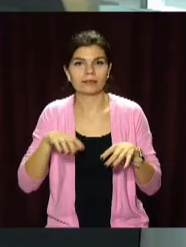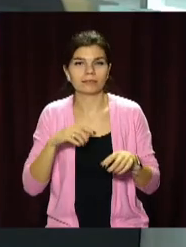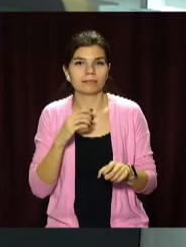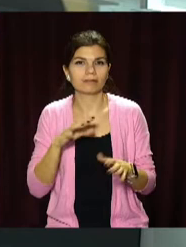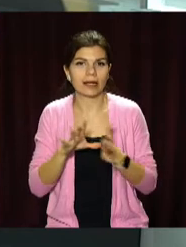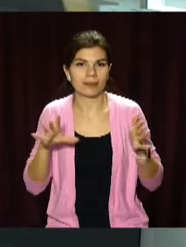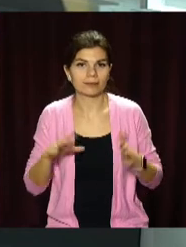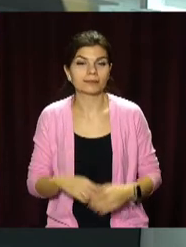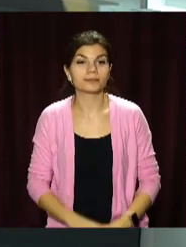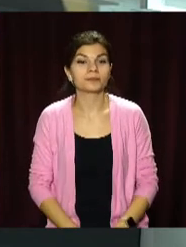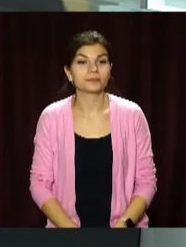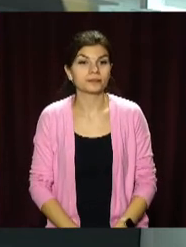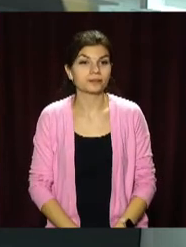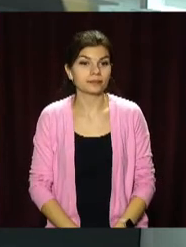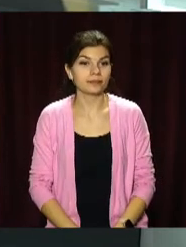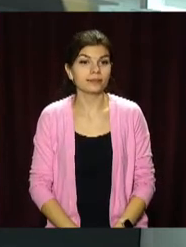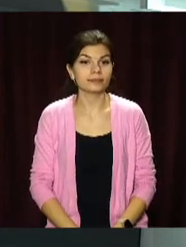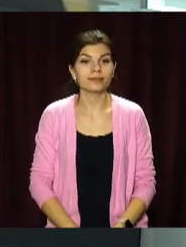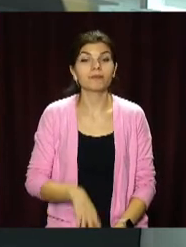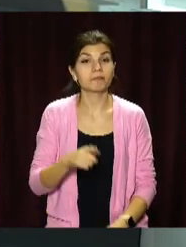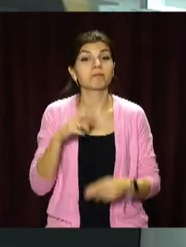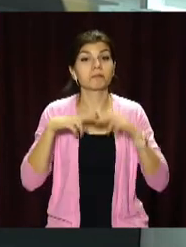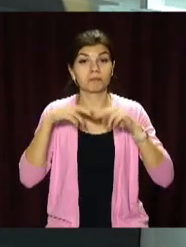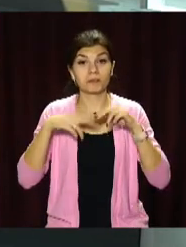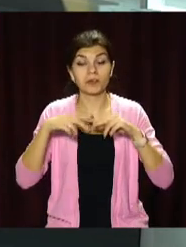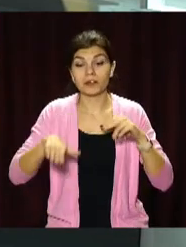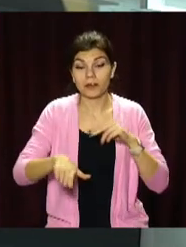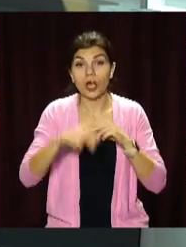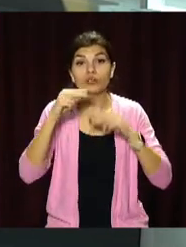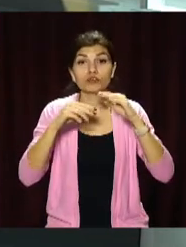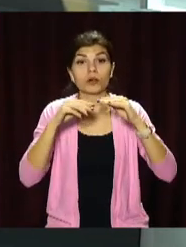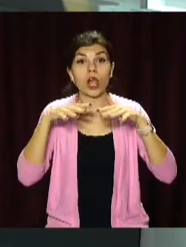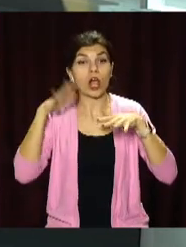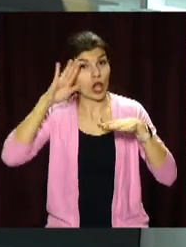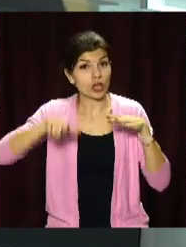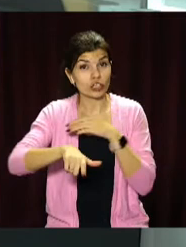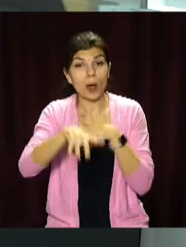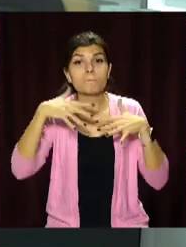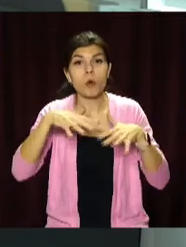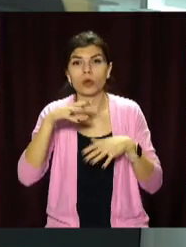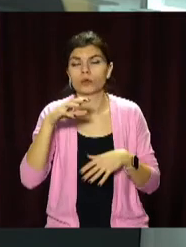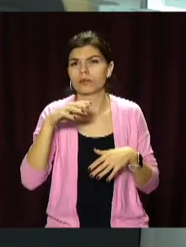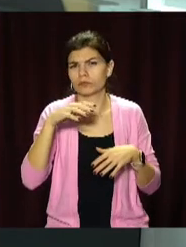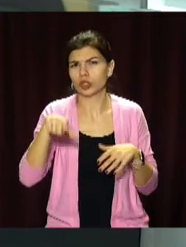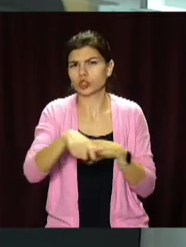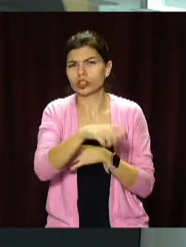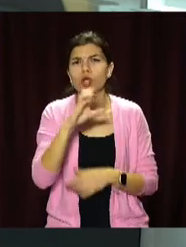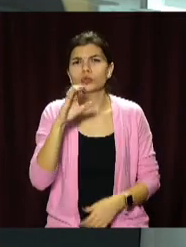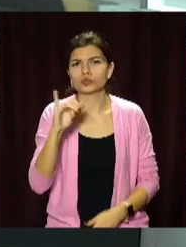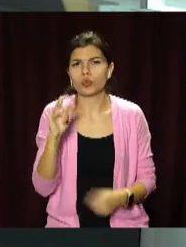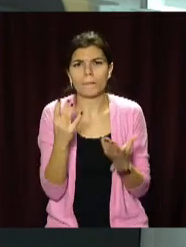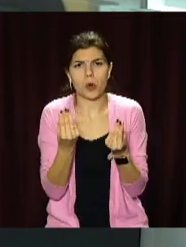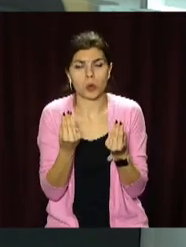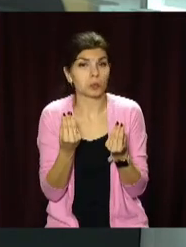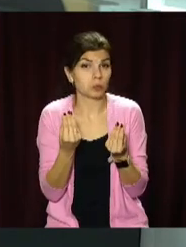У Сурсько-Литовській громаді будують новий пішохідний міст через річку Мокра Сура, а також водопропускну споруду. Вона має